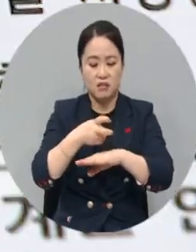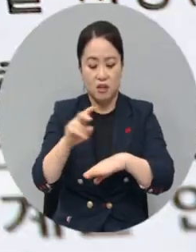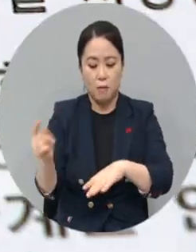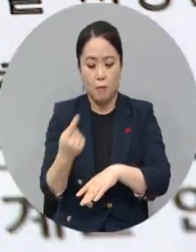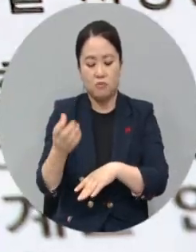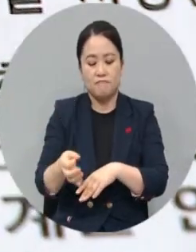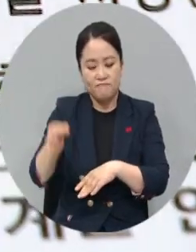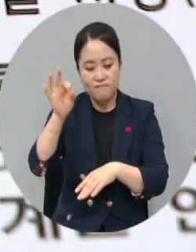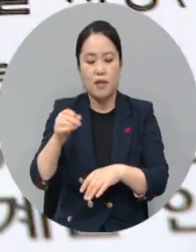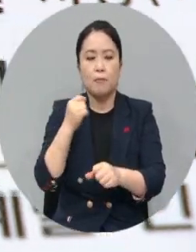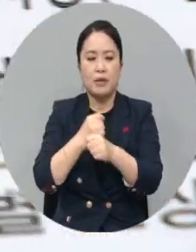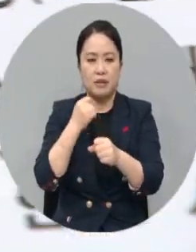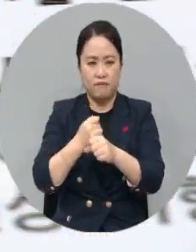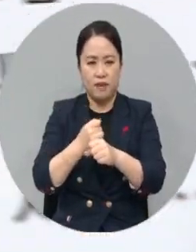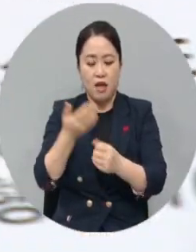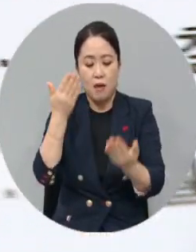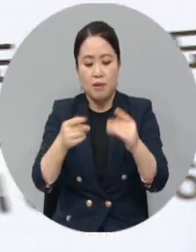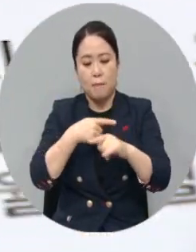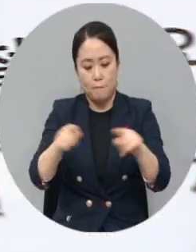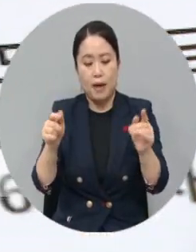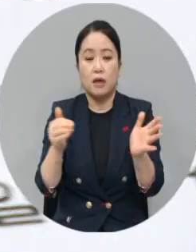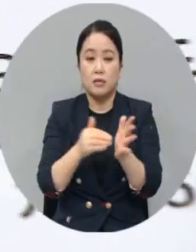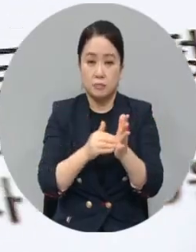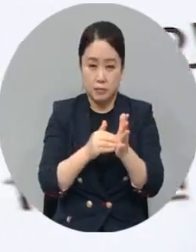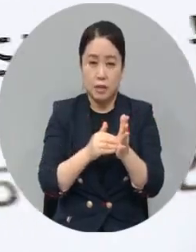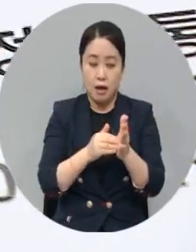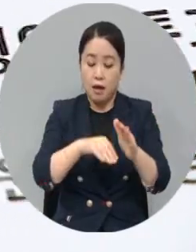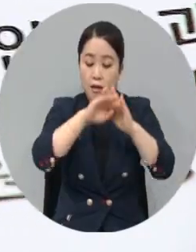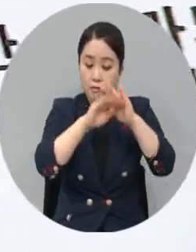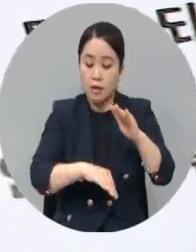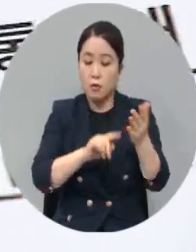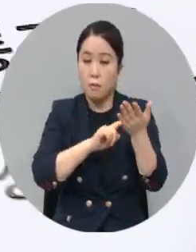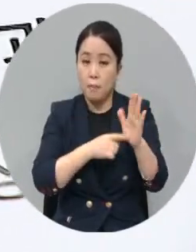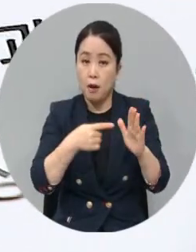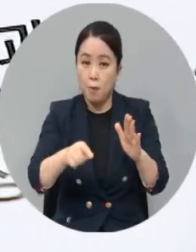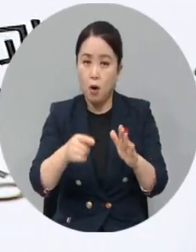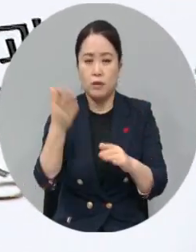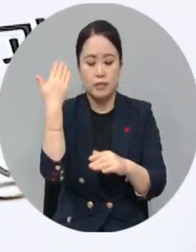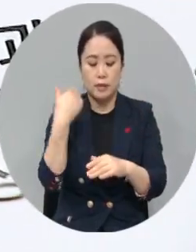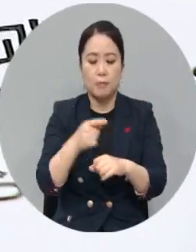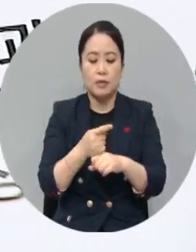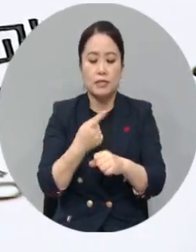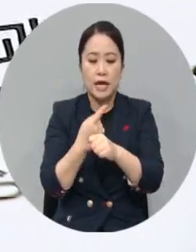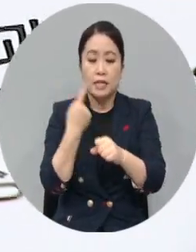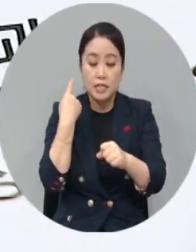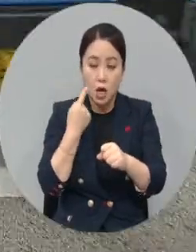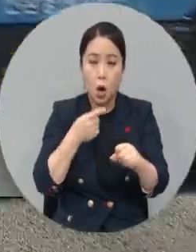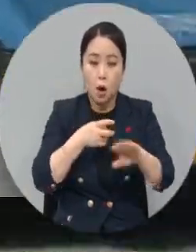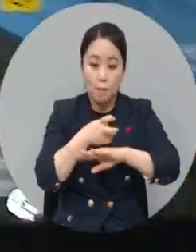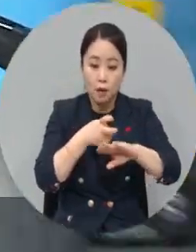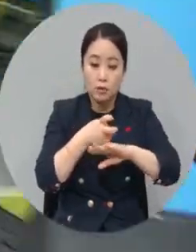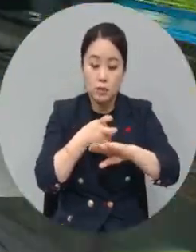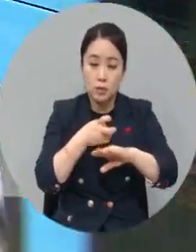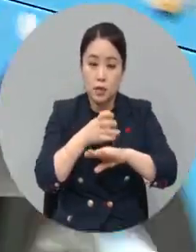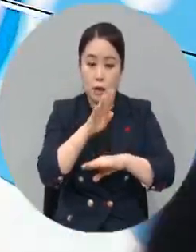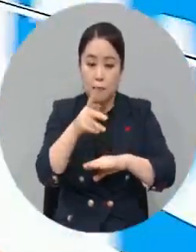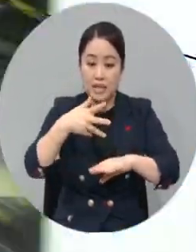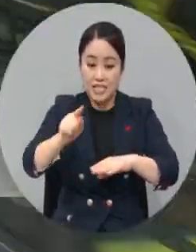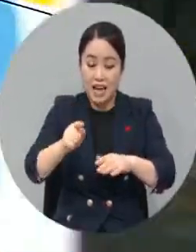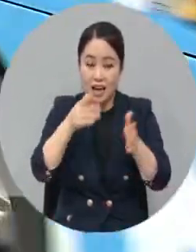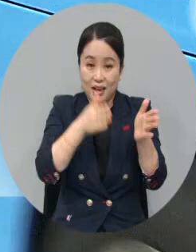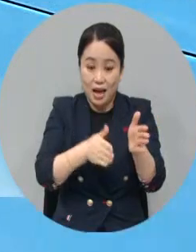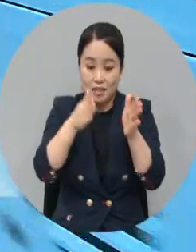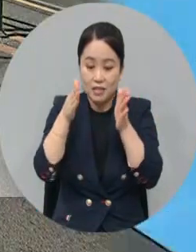비판했습니다. 경찰련은 성명서를 통해 지난해 시내버스 배차 간격은 평균 13.7분으로 10년